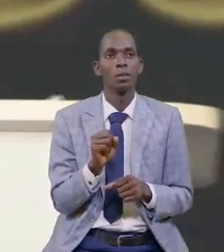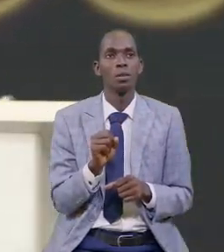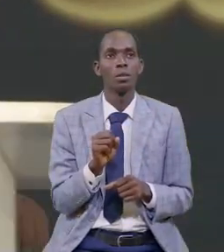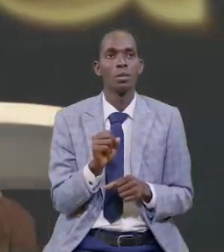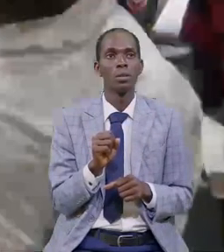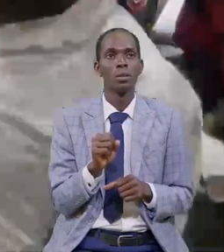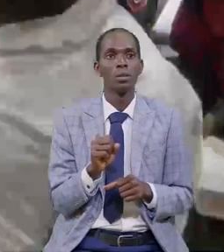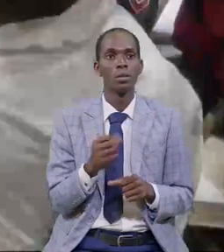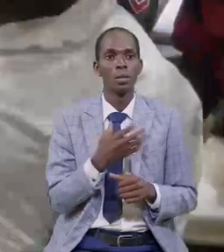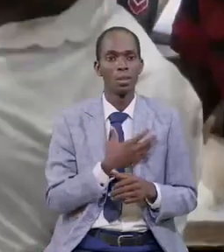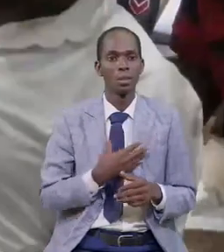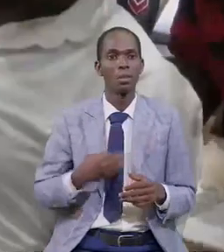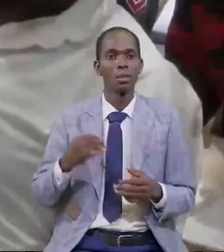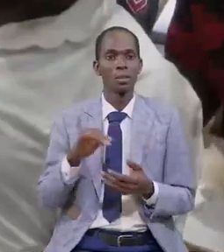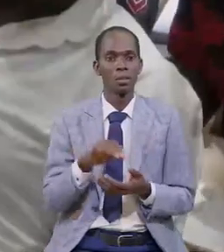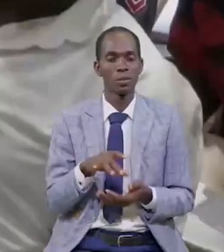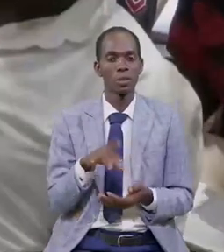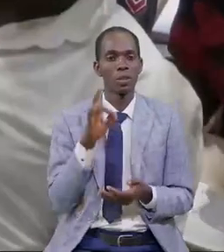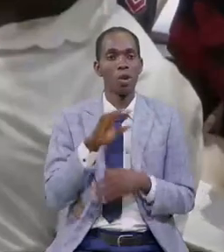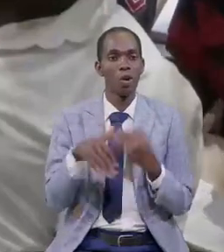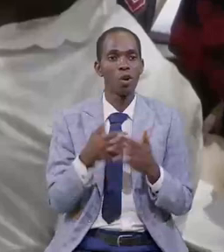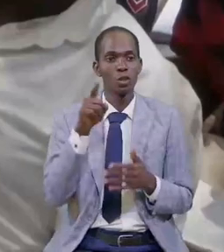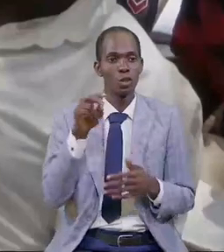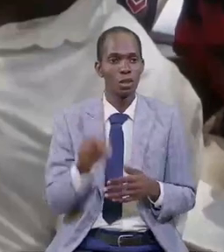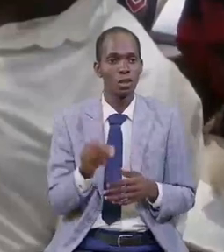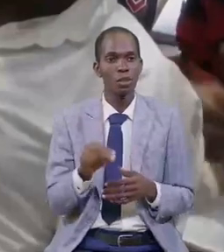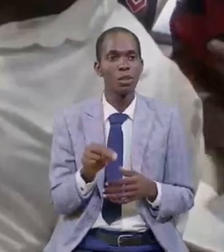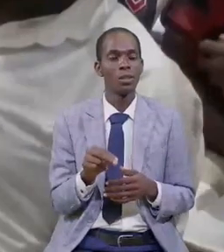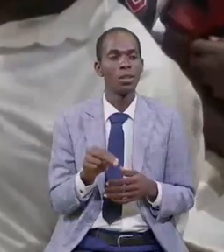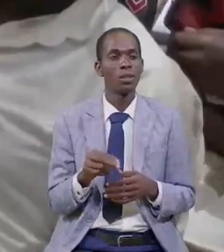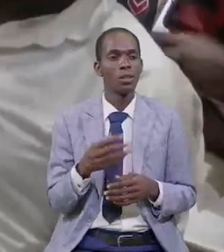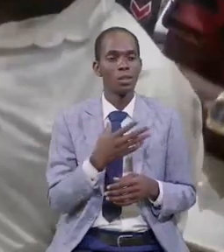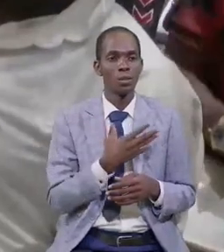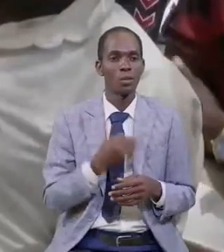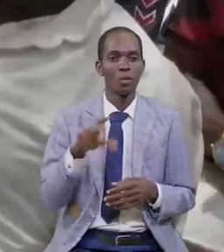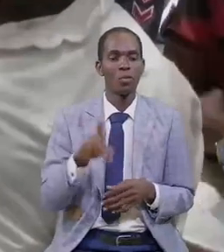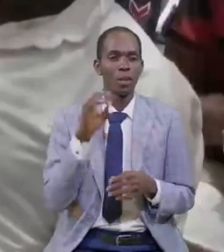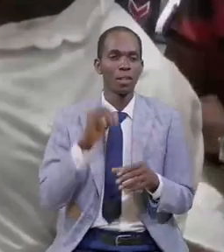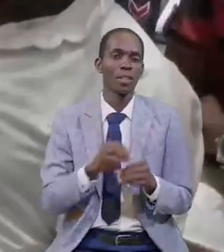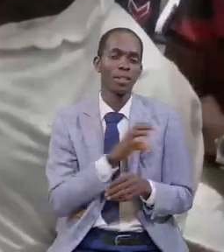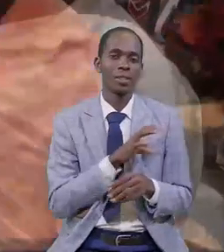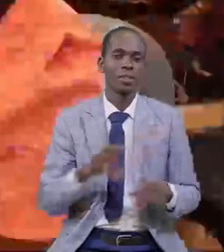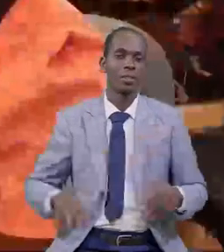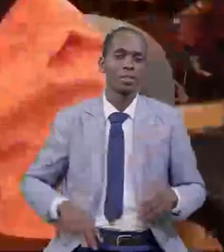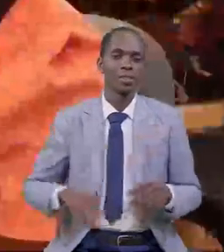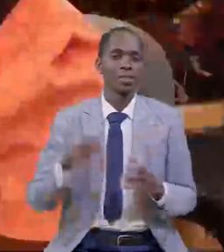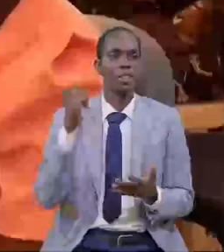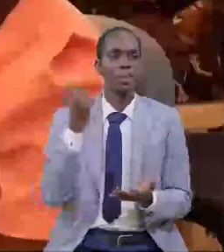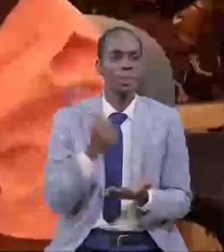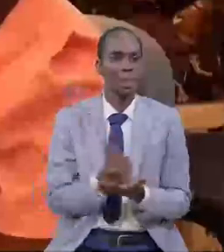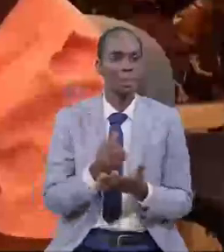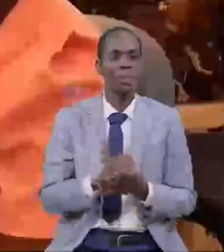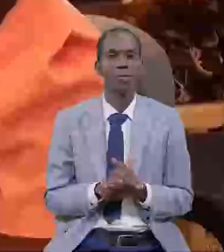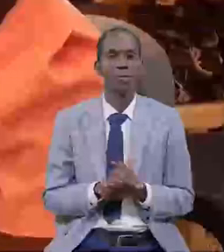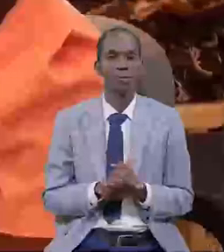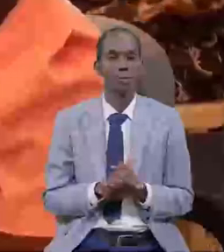dont nous avons besoin se trouve en Christ tout ceux dont vous avez vous avez besoin se trouve en Christ